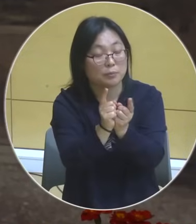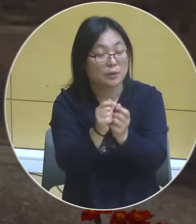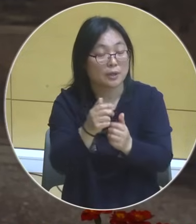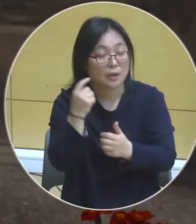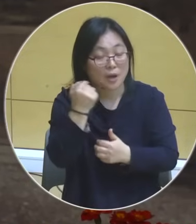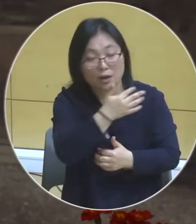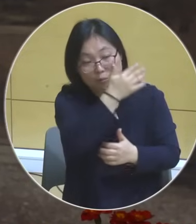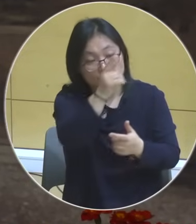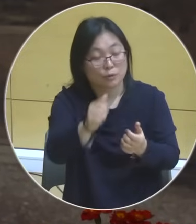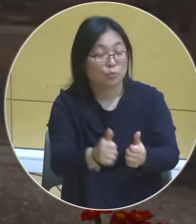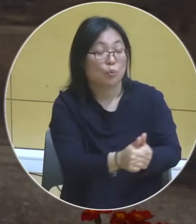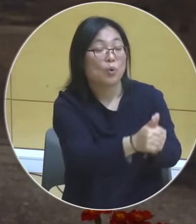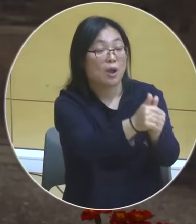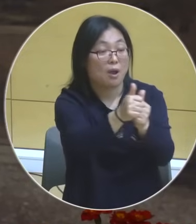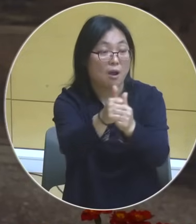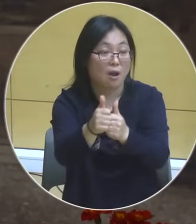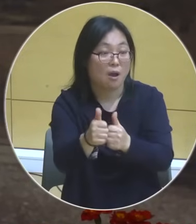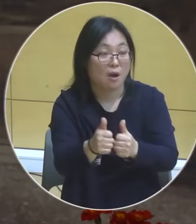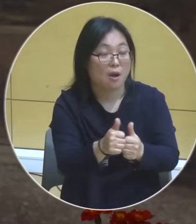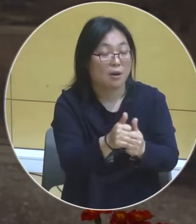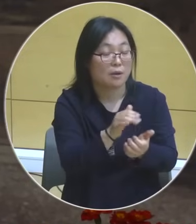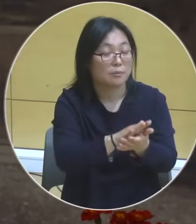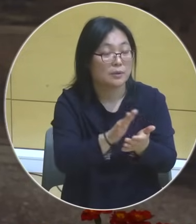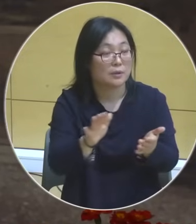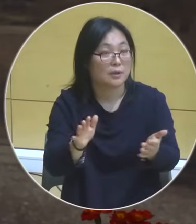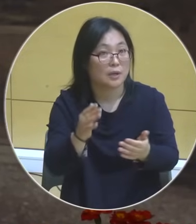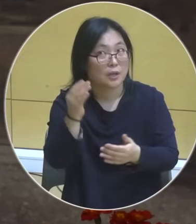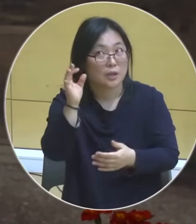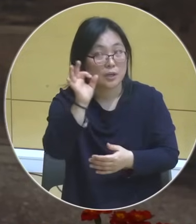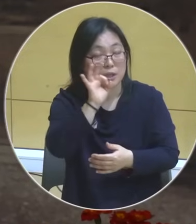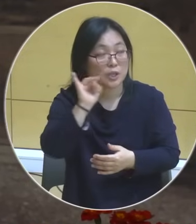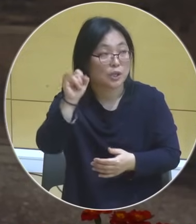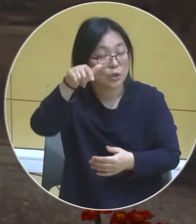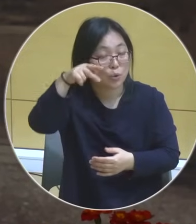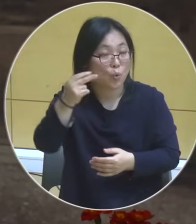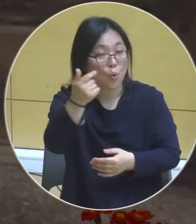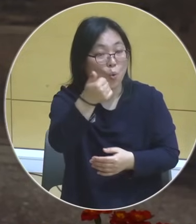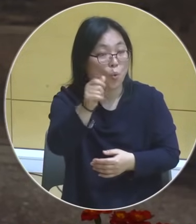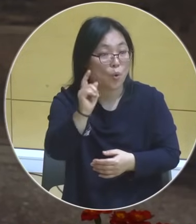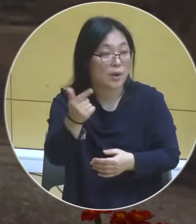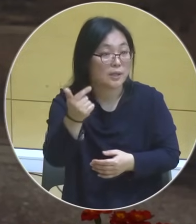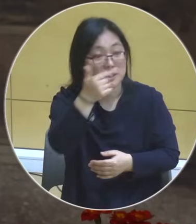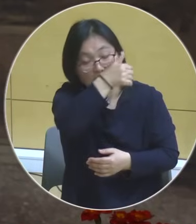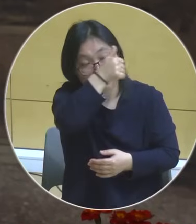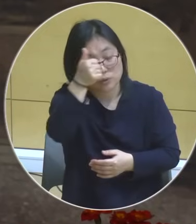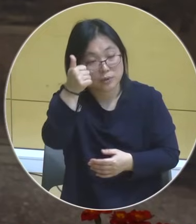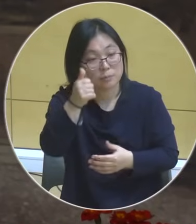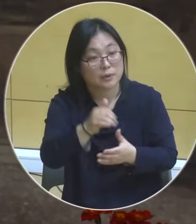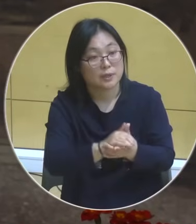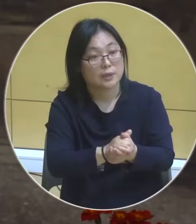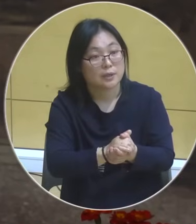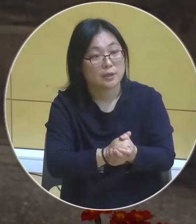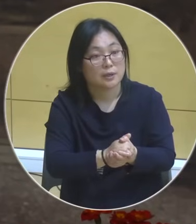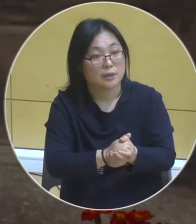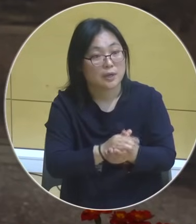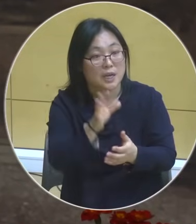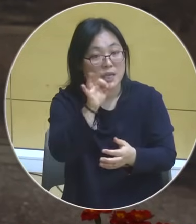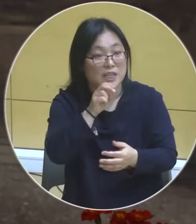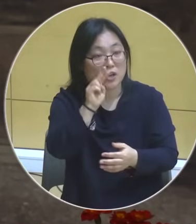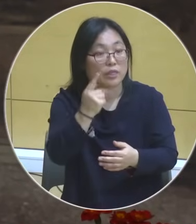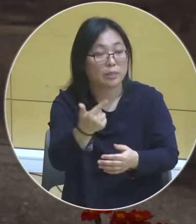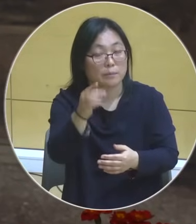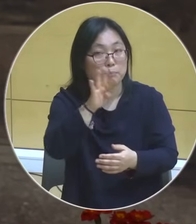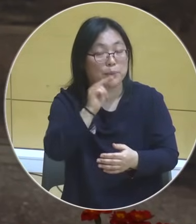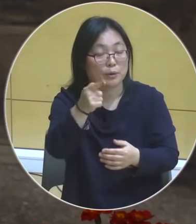손꼽혀지고 있었습니다. 이규환 장로님이 우리 교단 대전제일교회의 장로님이셨죠. 그가